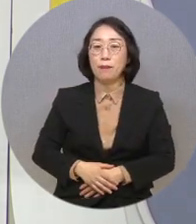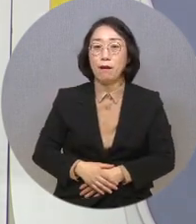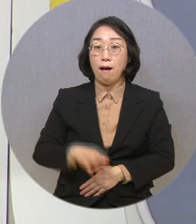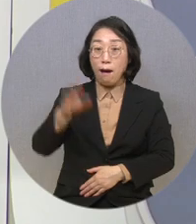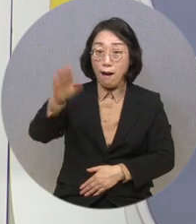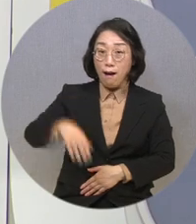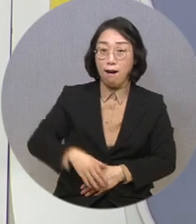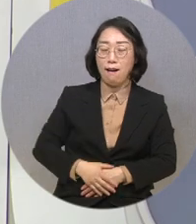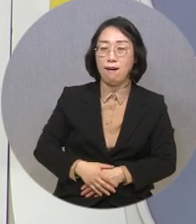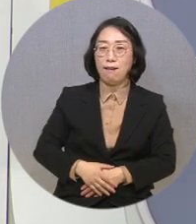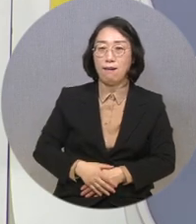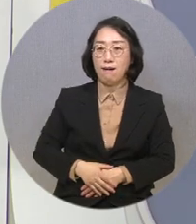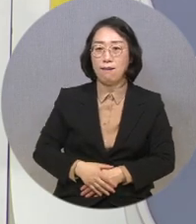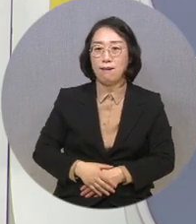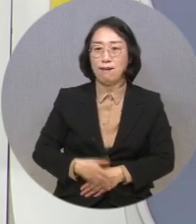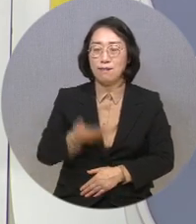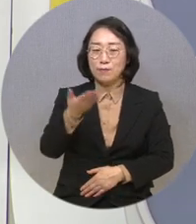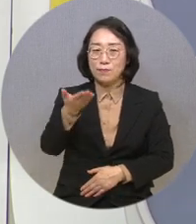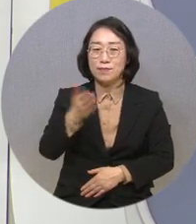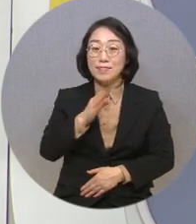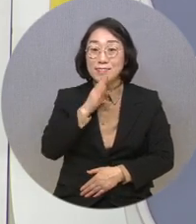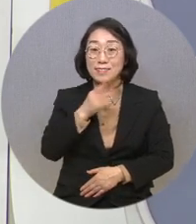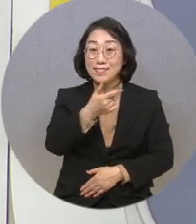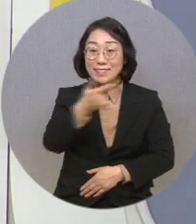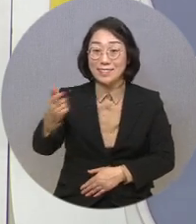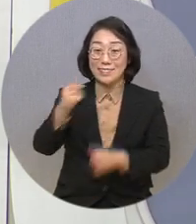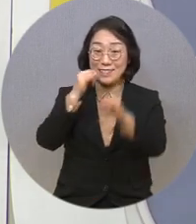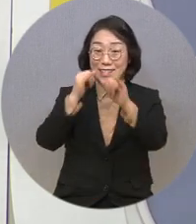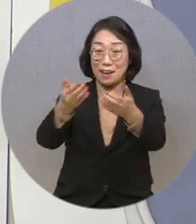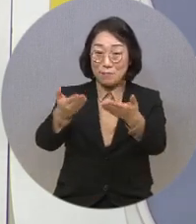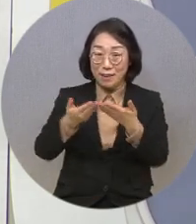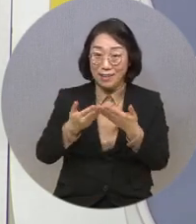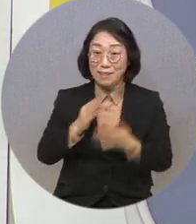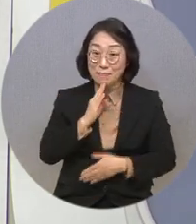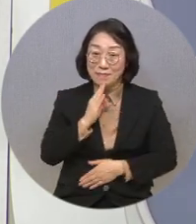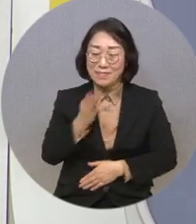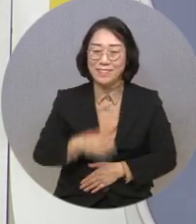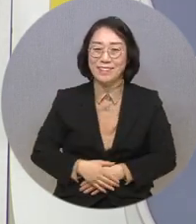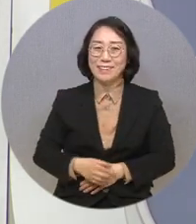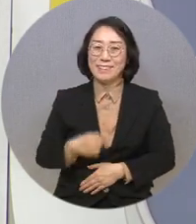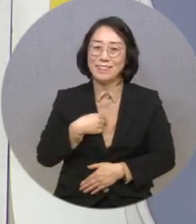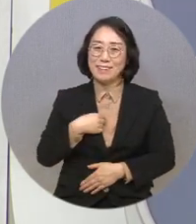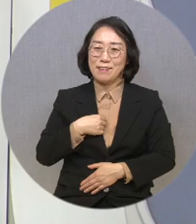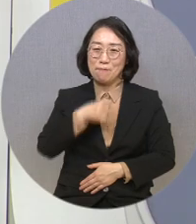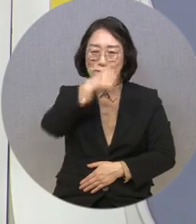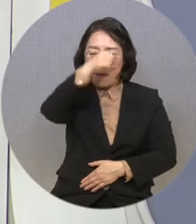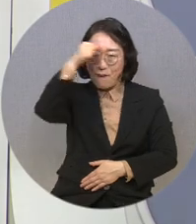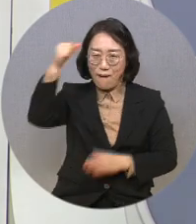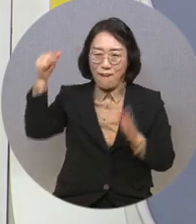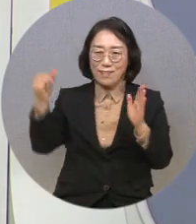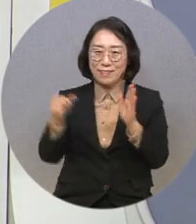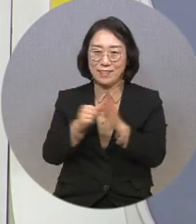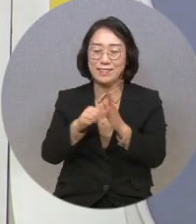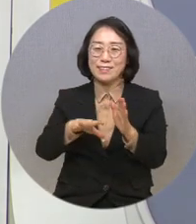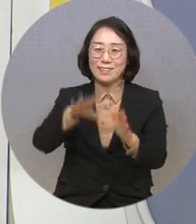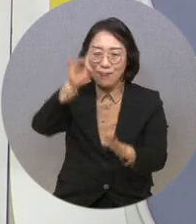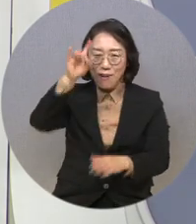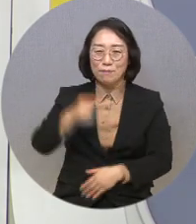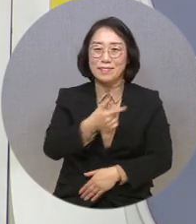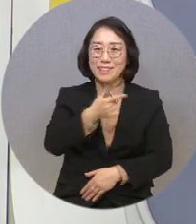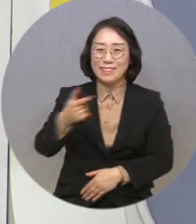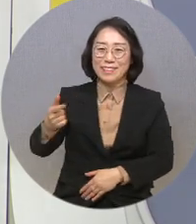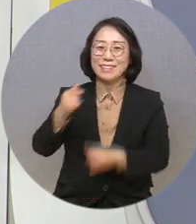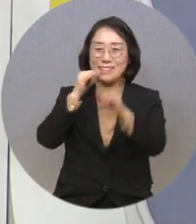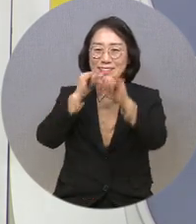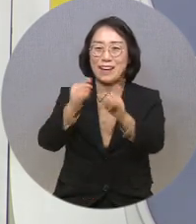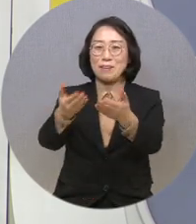저기 이번에 네. 우리 김정일 씨도 진짜 큰 상을 받았다고 하던데요. 아, 뭐, 제 평생 정말 처음 받아본 큰